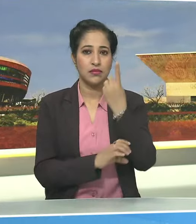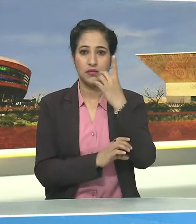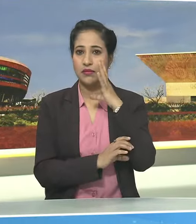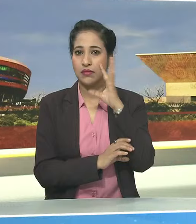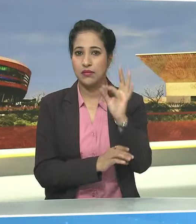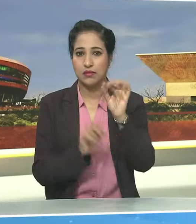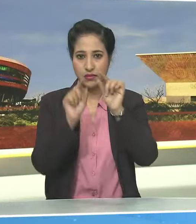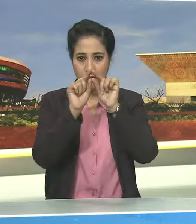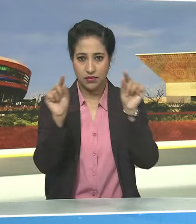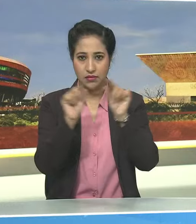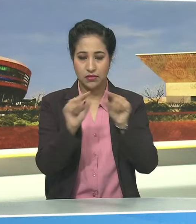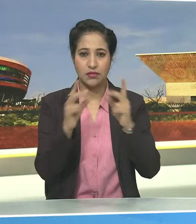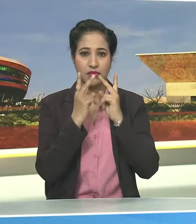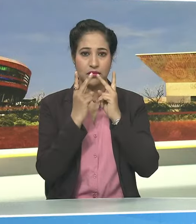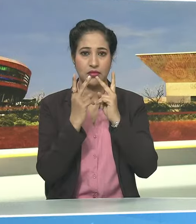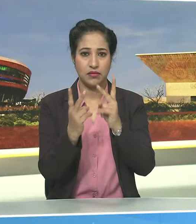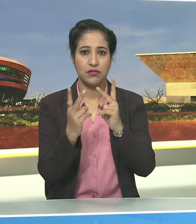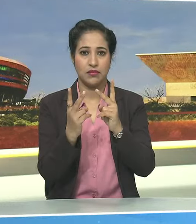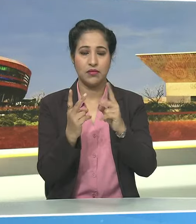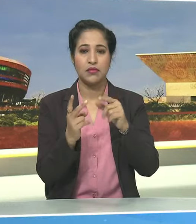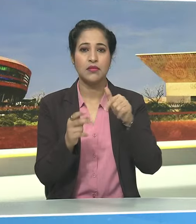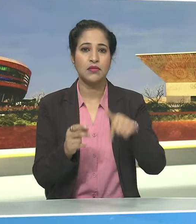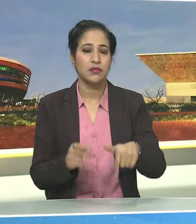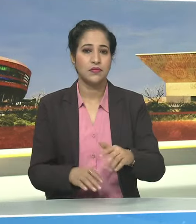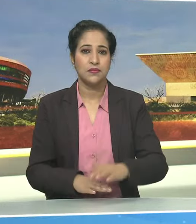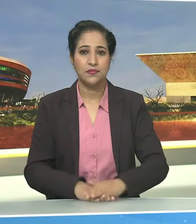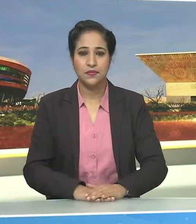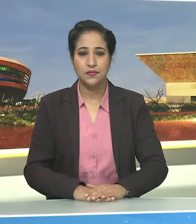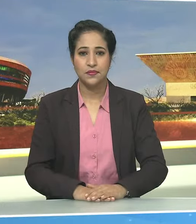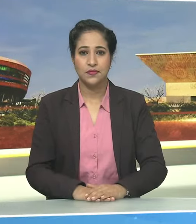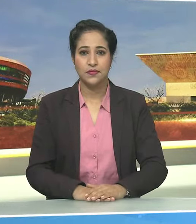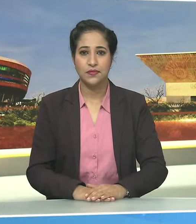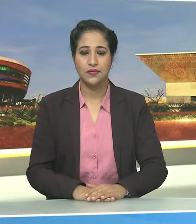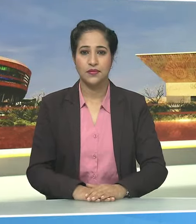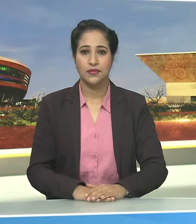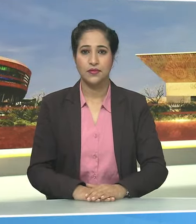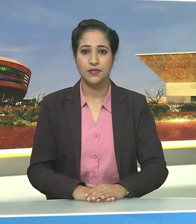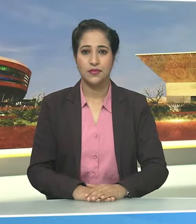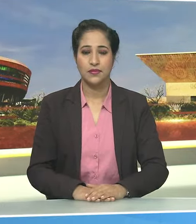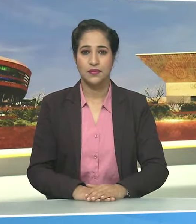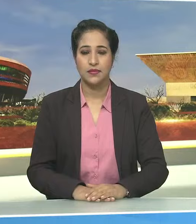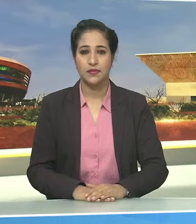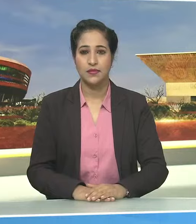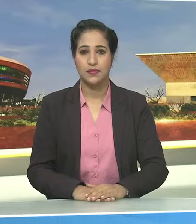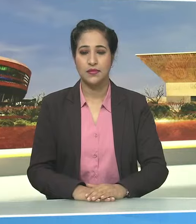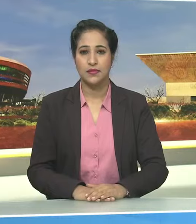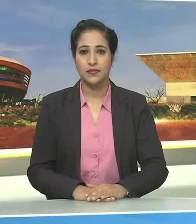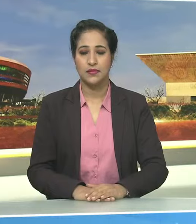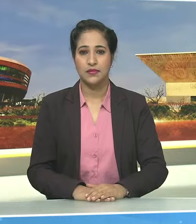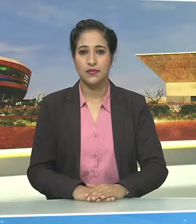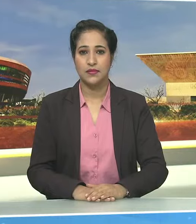सबसे पहले नजर डालते हैं इस समय की हेडलाइंस पर